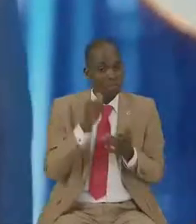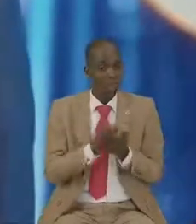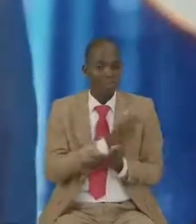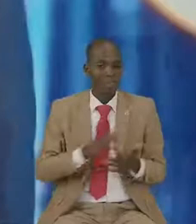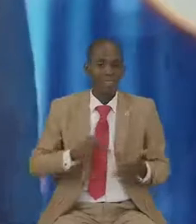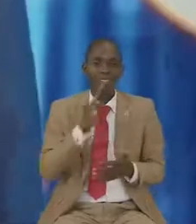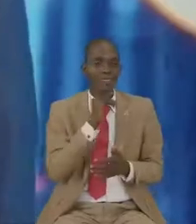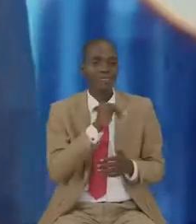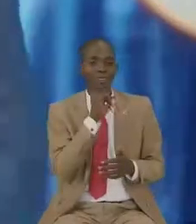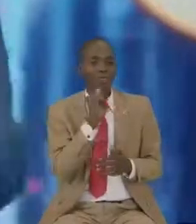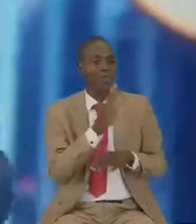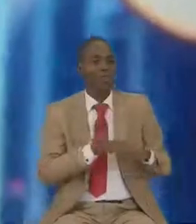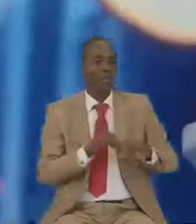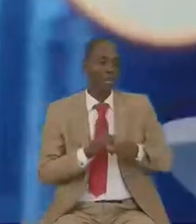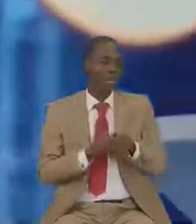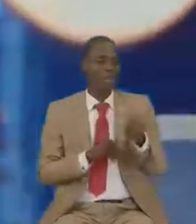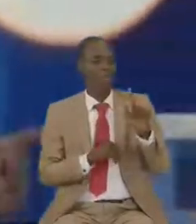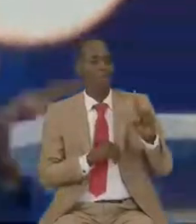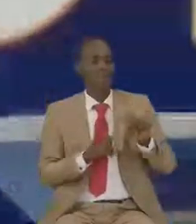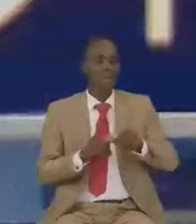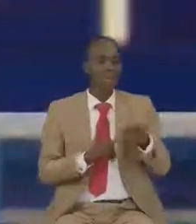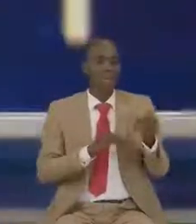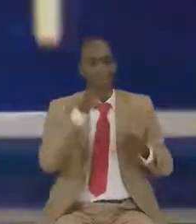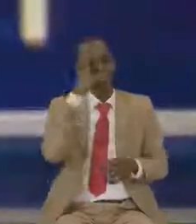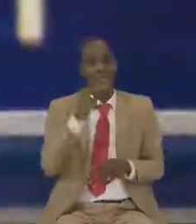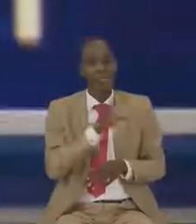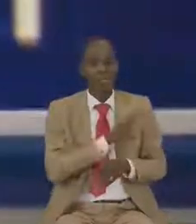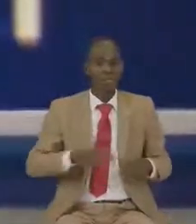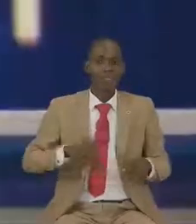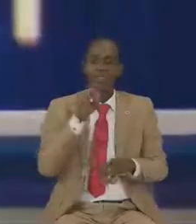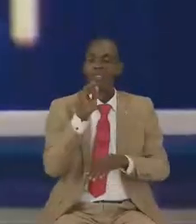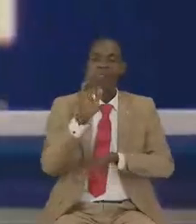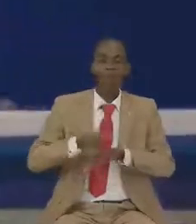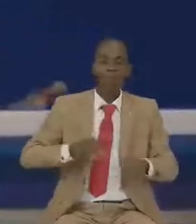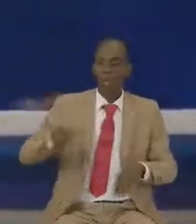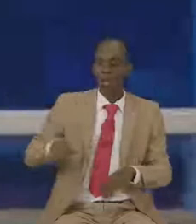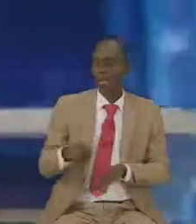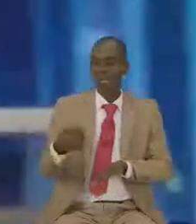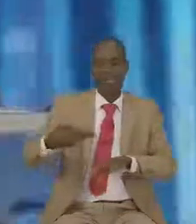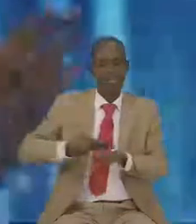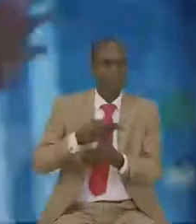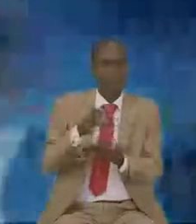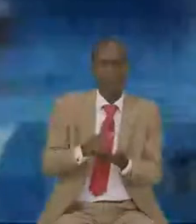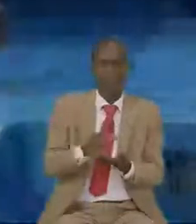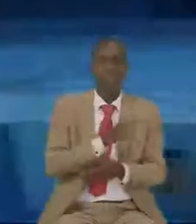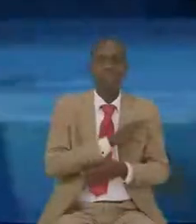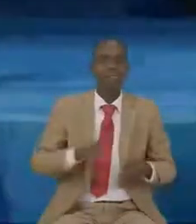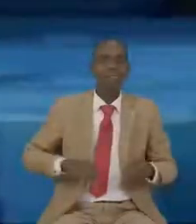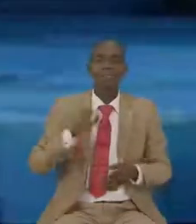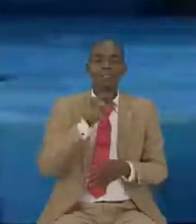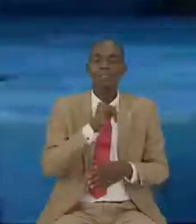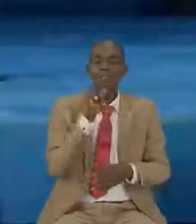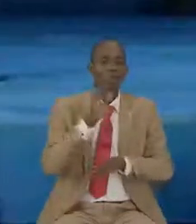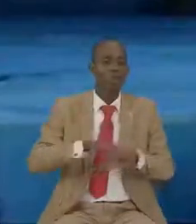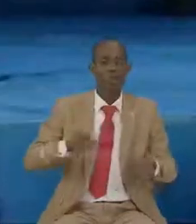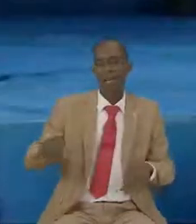pas tout homme. Christ n'est pas tout agneau. Christ n'est pas comme